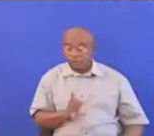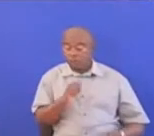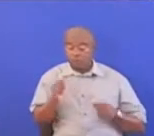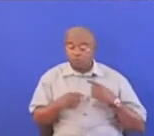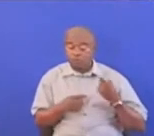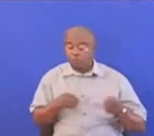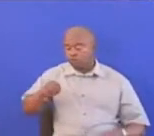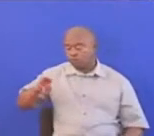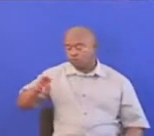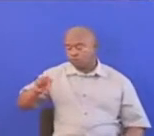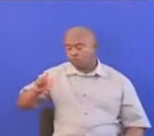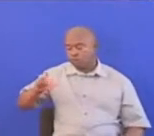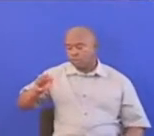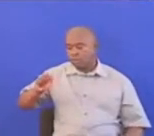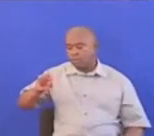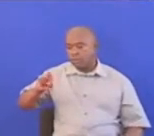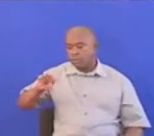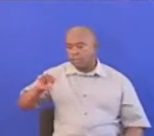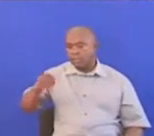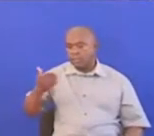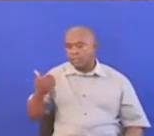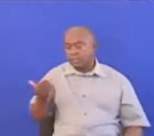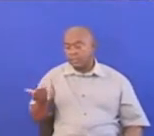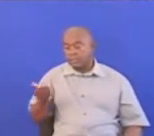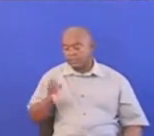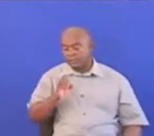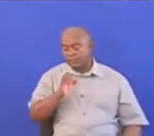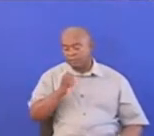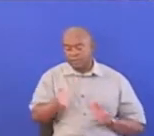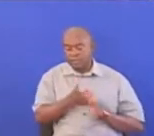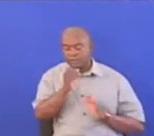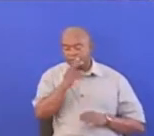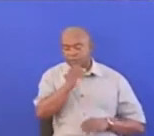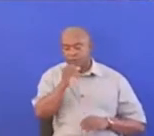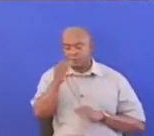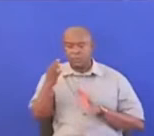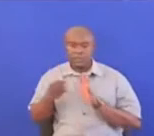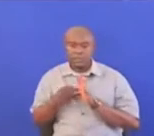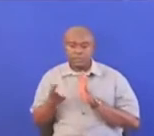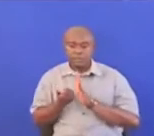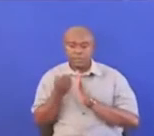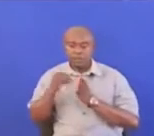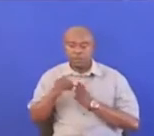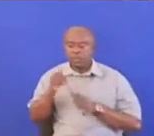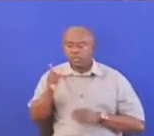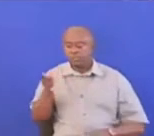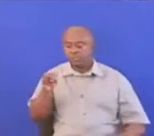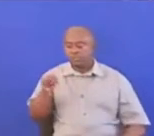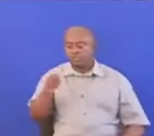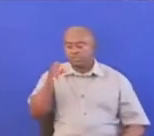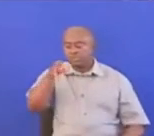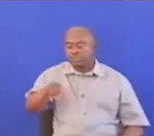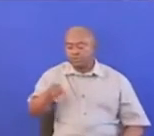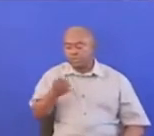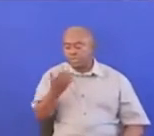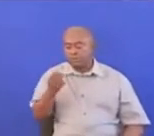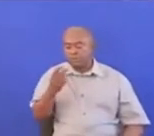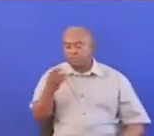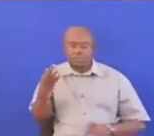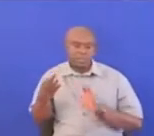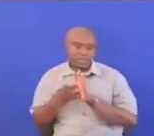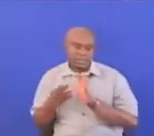mgogoro mrefu wa tangu mwaka 2008 ulipowekwa GN ya 28. Mheshimiwa